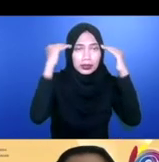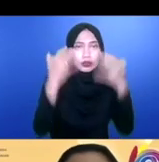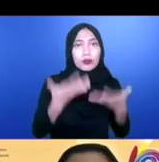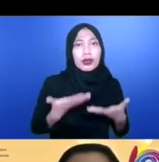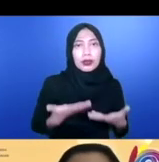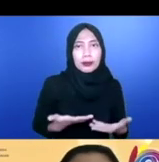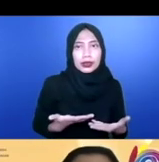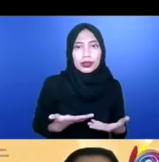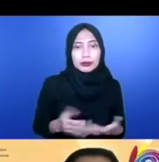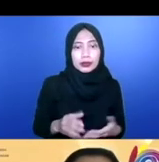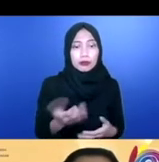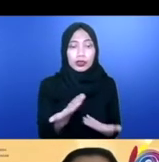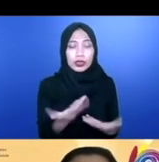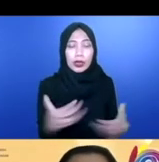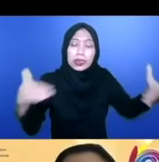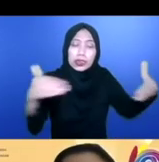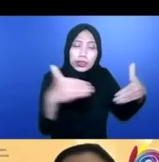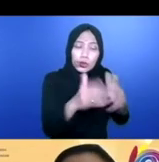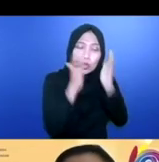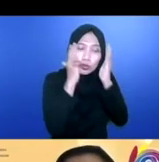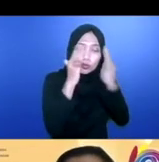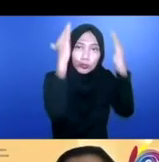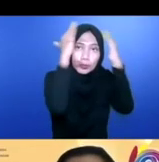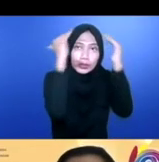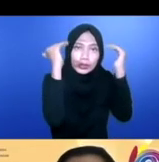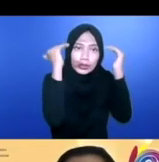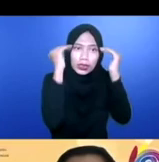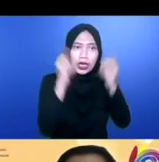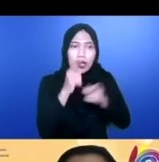asuransi pertanian misalnya. Kalau ditawarin